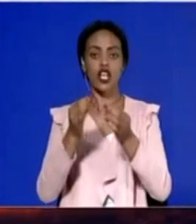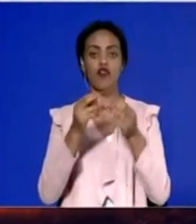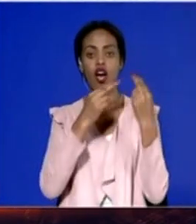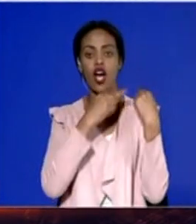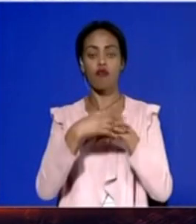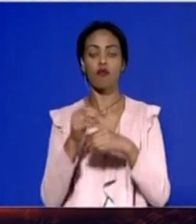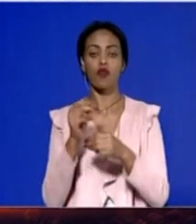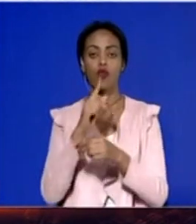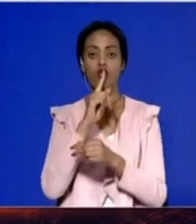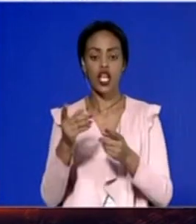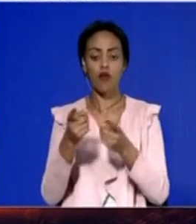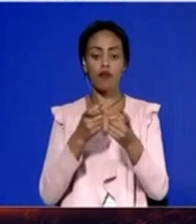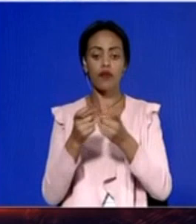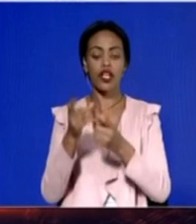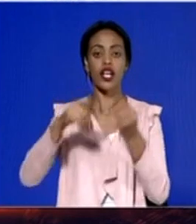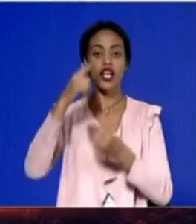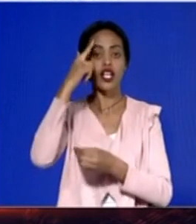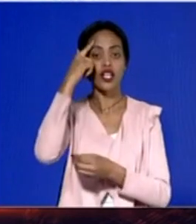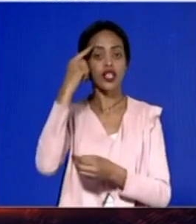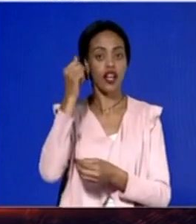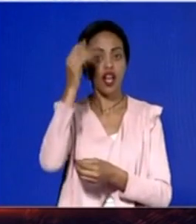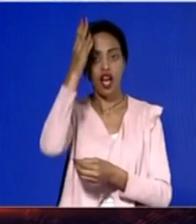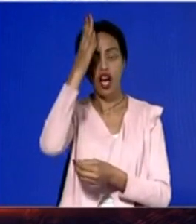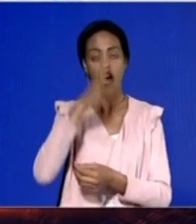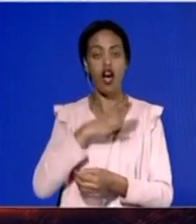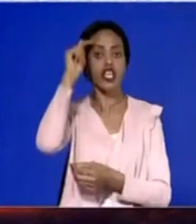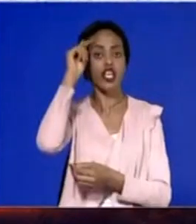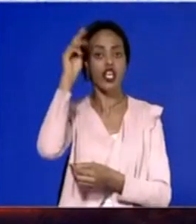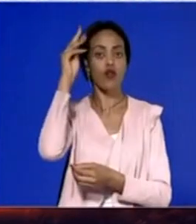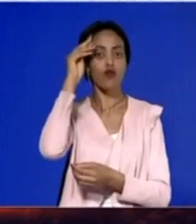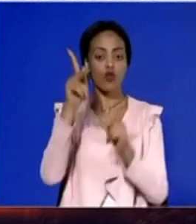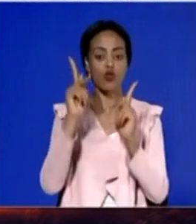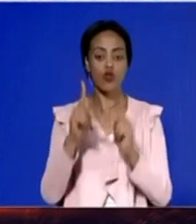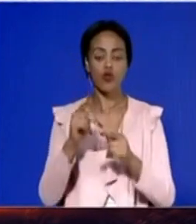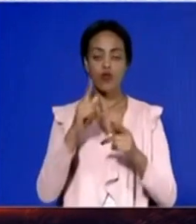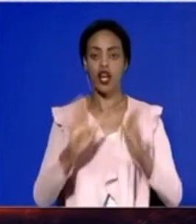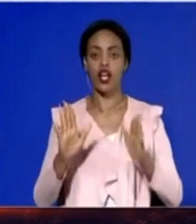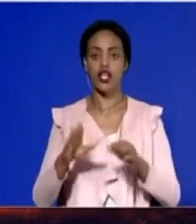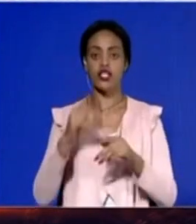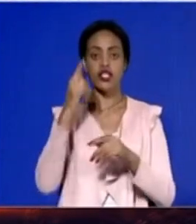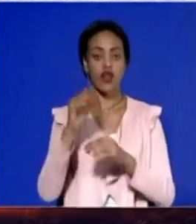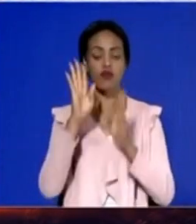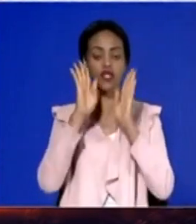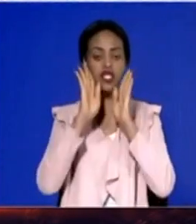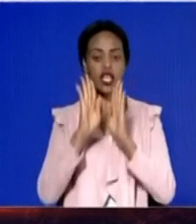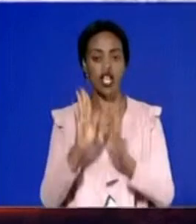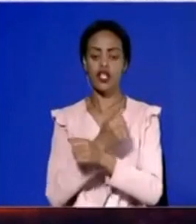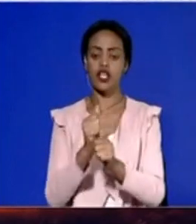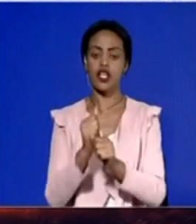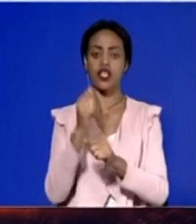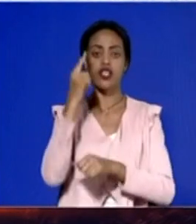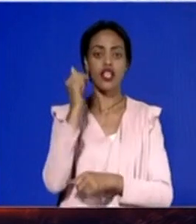ቢሮ ፀጥታን ምምሕዳርን ክልል ትግራይ ኣይተተኪኡ ምትኩ ህዝብን ኣካላት ፀጥታን ትግራይ ምእንተ ሰላምን ድሕንነትን